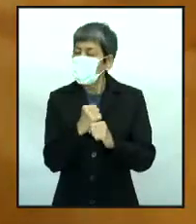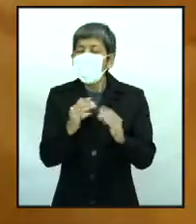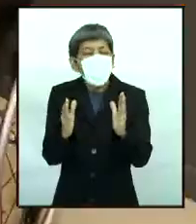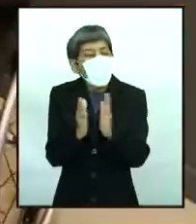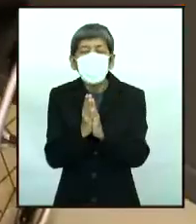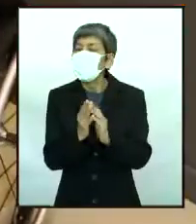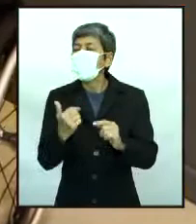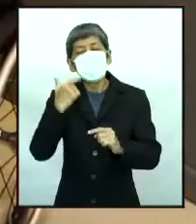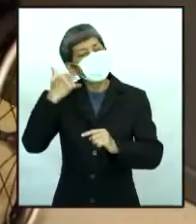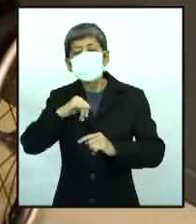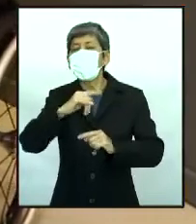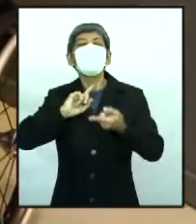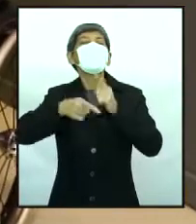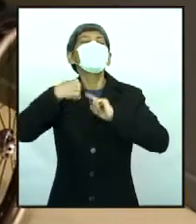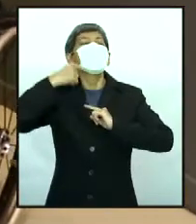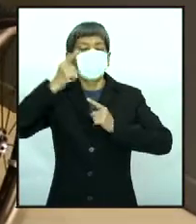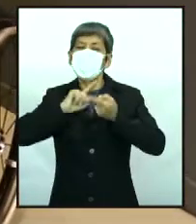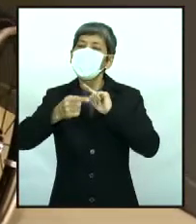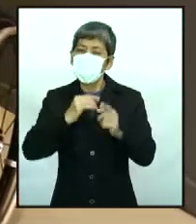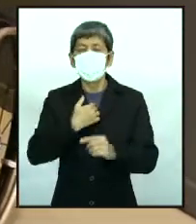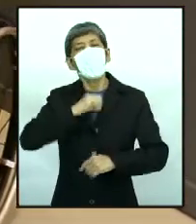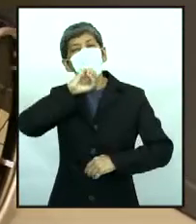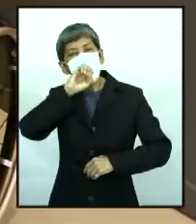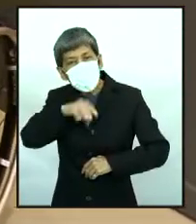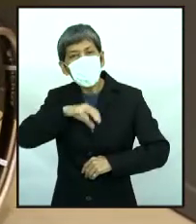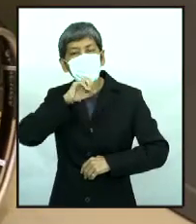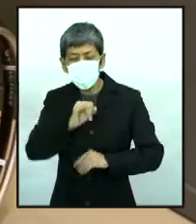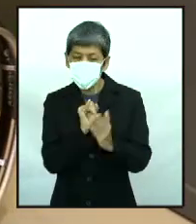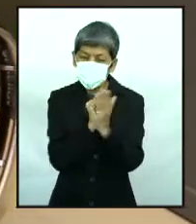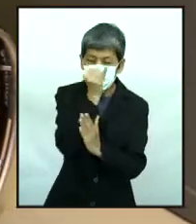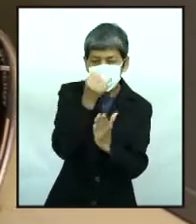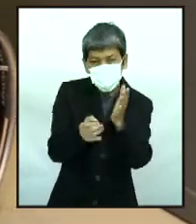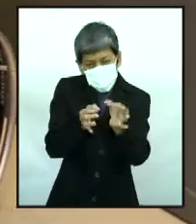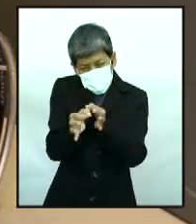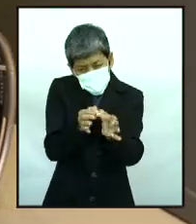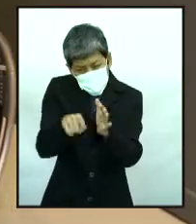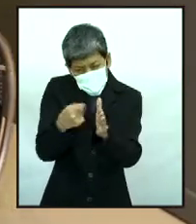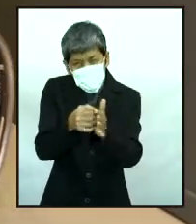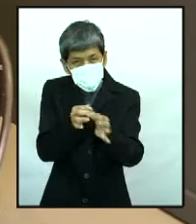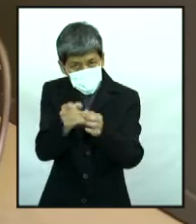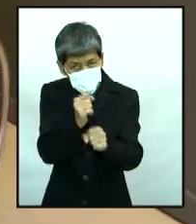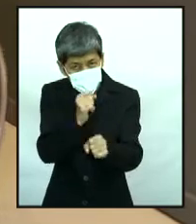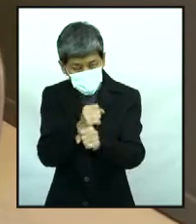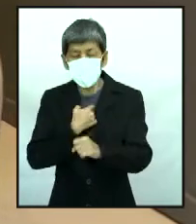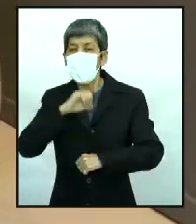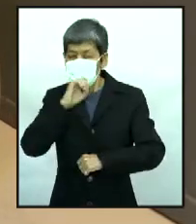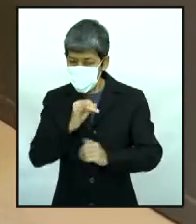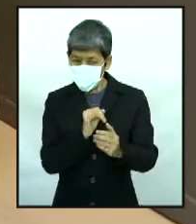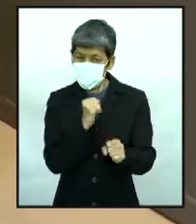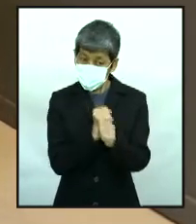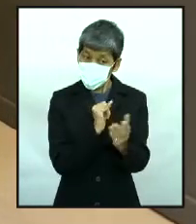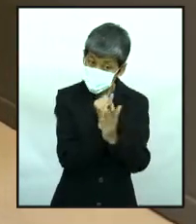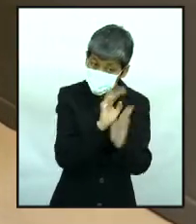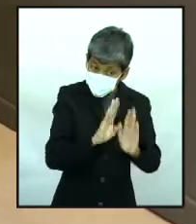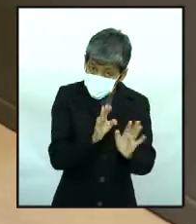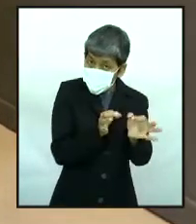เพื่อน ค่ะ แล้วก็การบอกสิ่งถูกกับผิด ค่ะ ก็คือจะสตริกตรงนั้นคือว่าอะไรคือถูกอะ